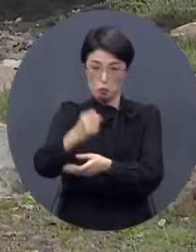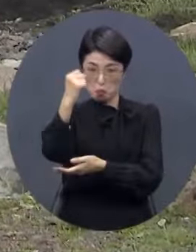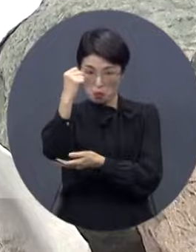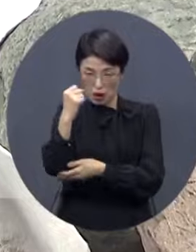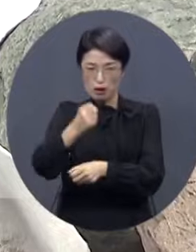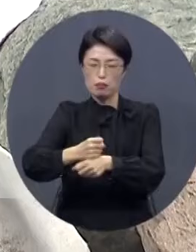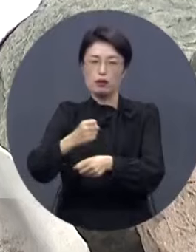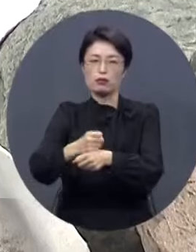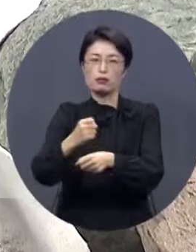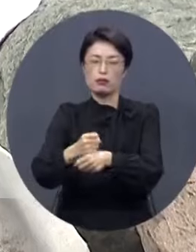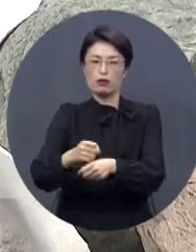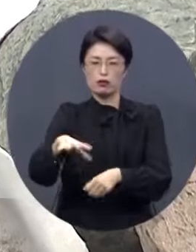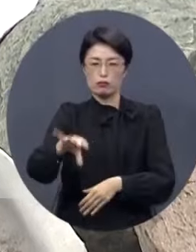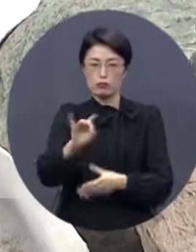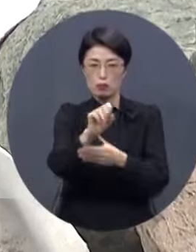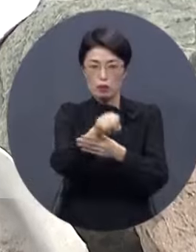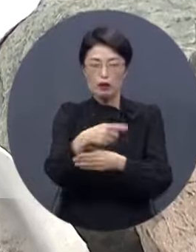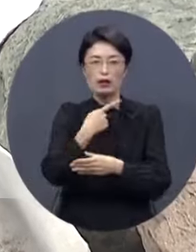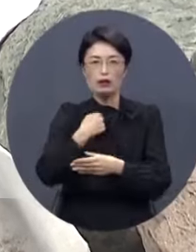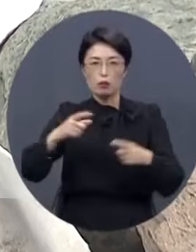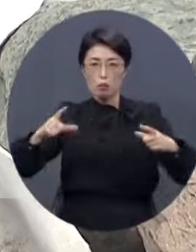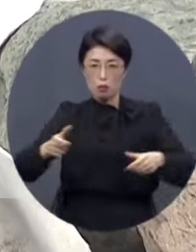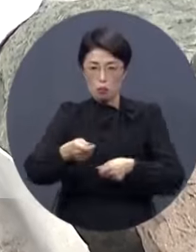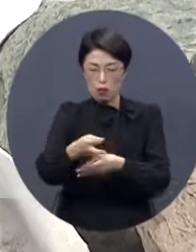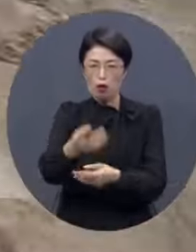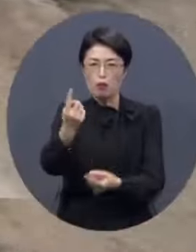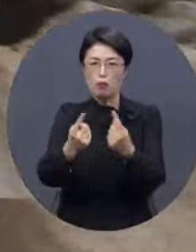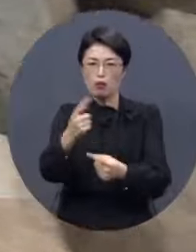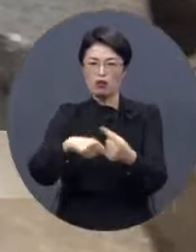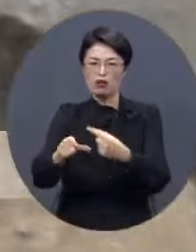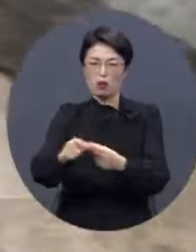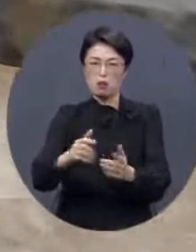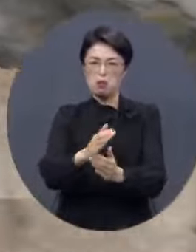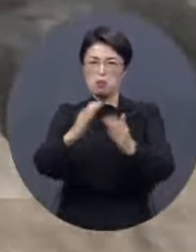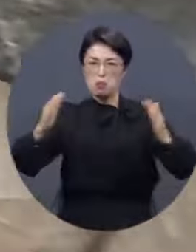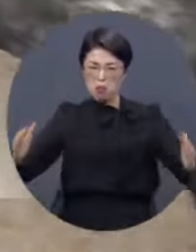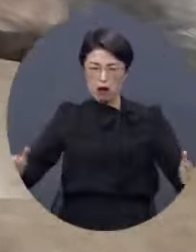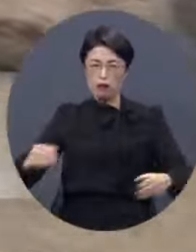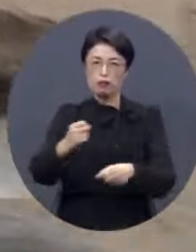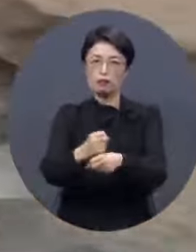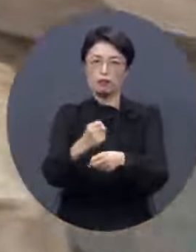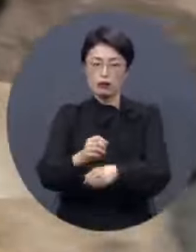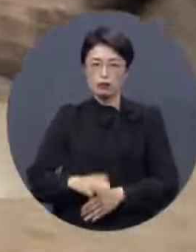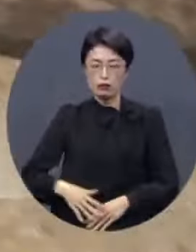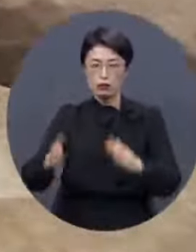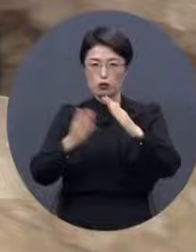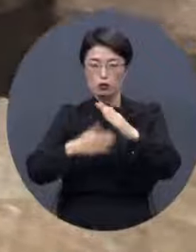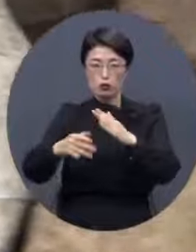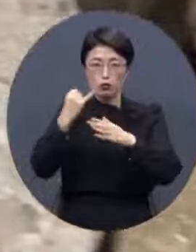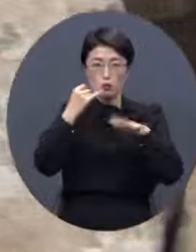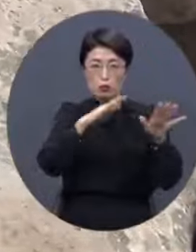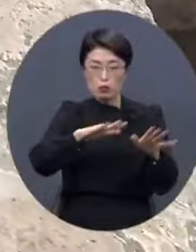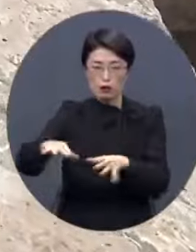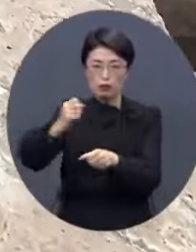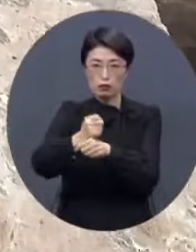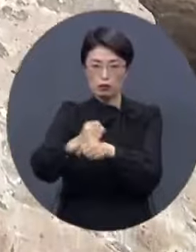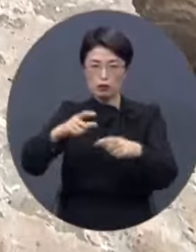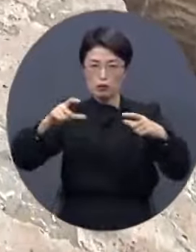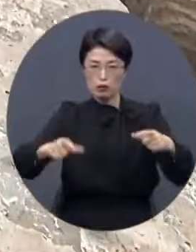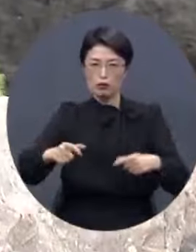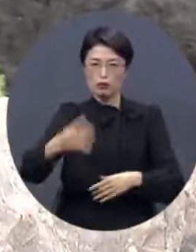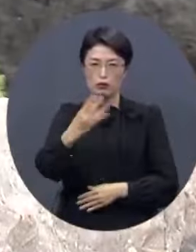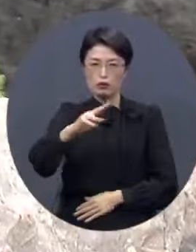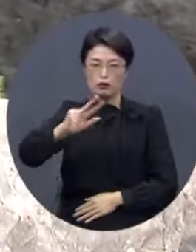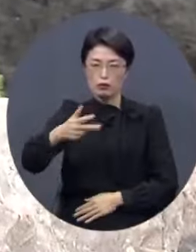면적보다 710제곱미터를 초과했습니다. 공유 수면에서 공사를 한 면적도